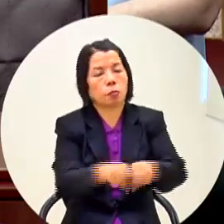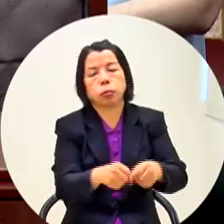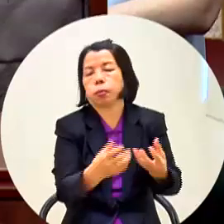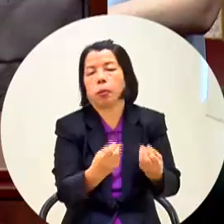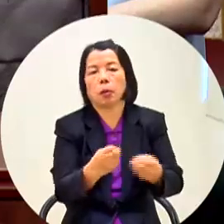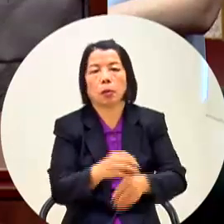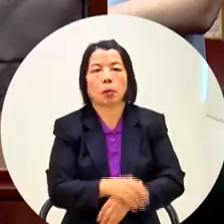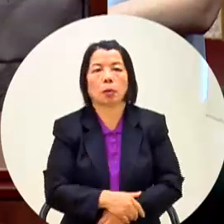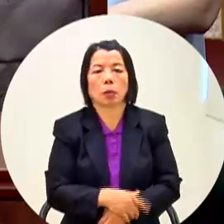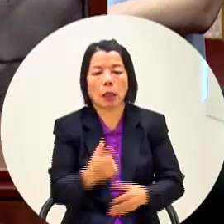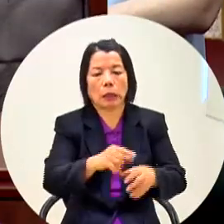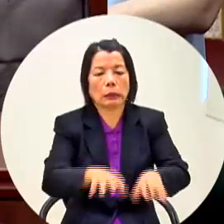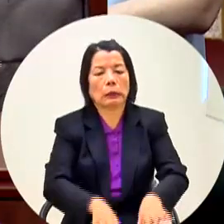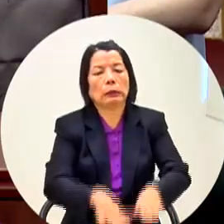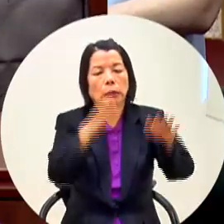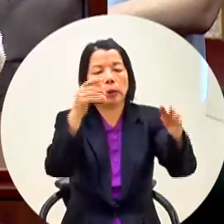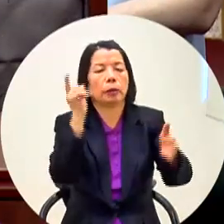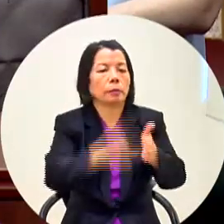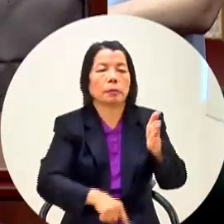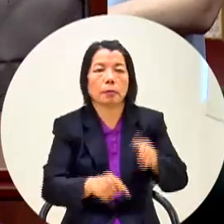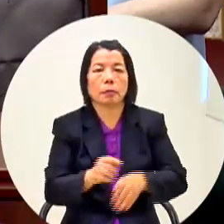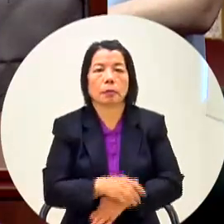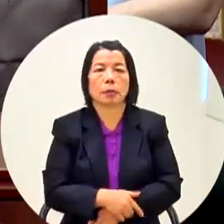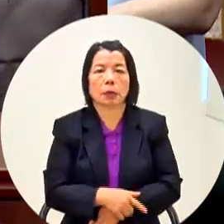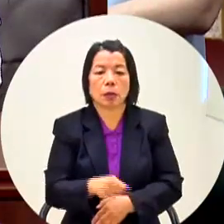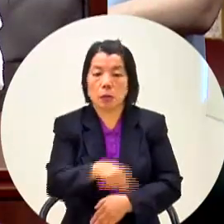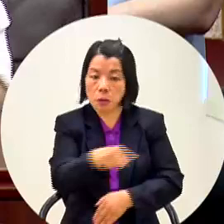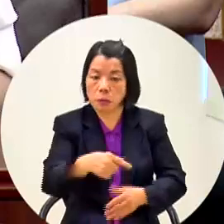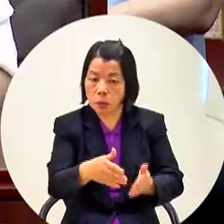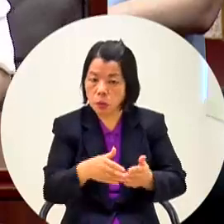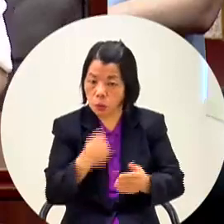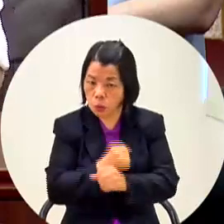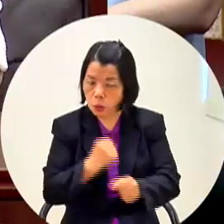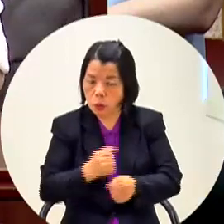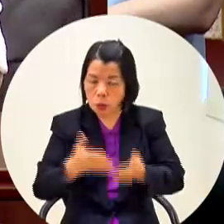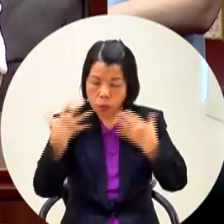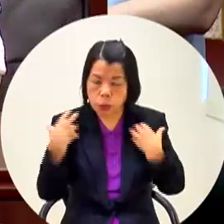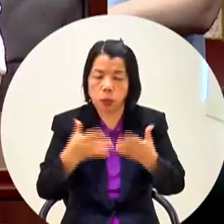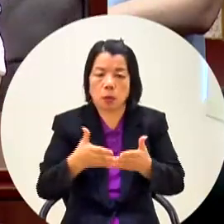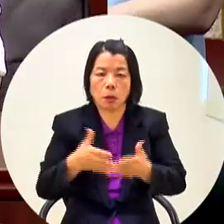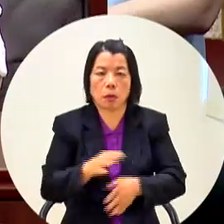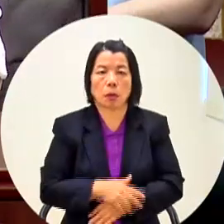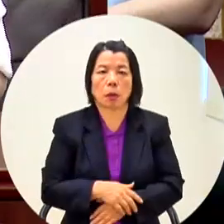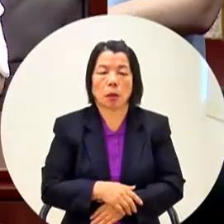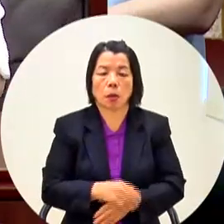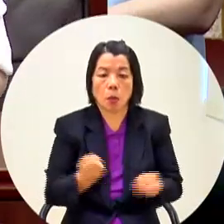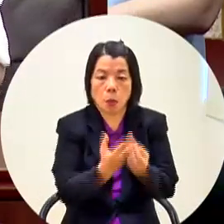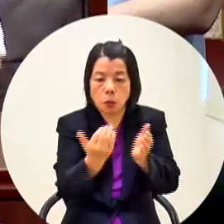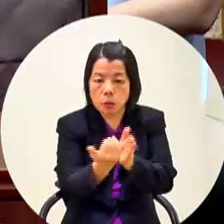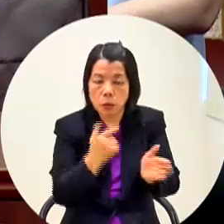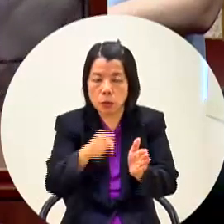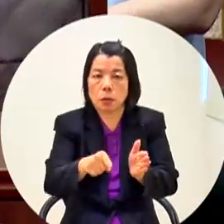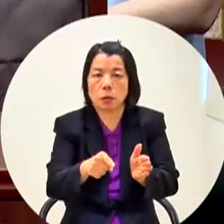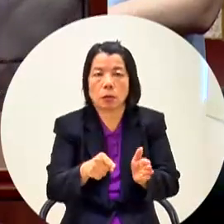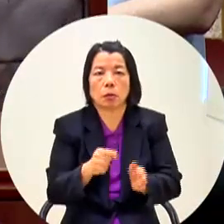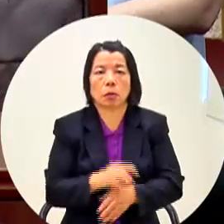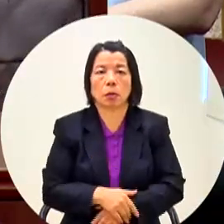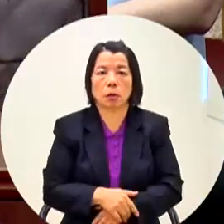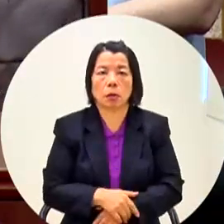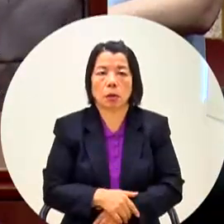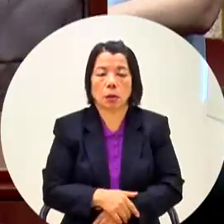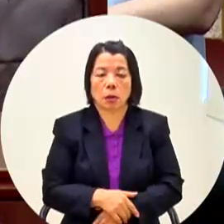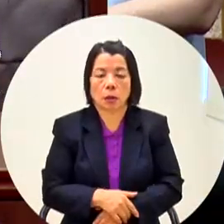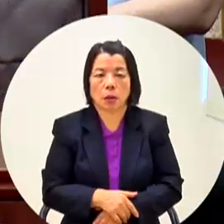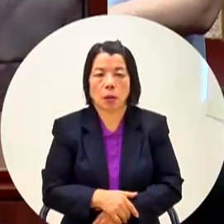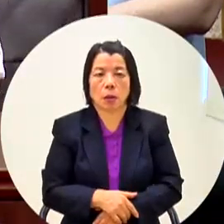所以它永远淹水。像这些都是我们要做的。所以超前部署，现在还有一个怕马